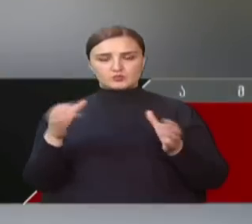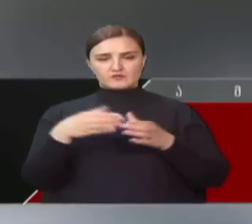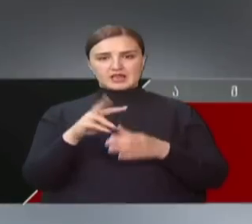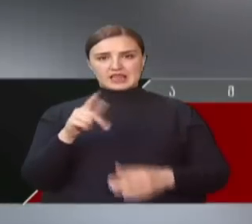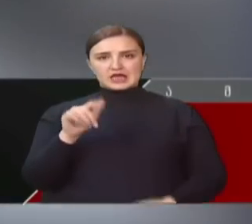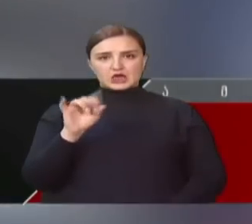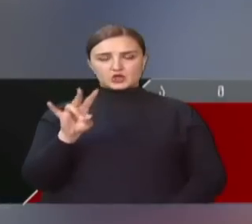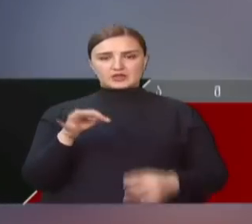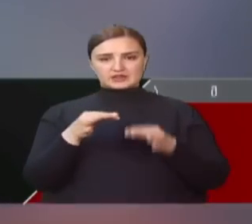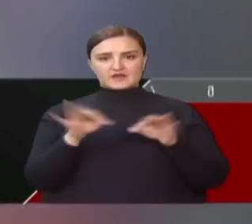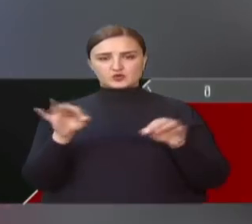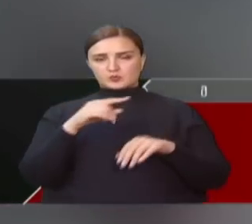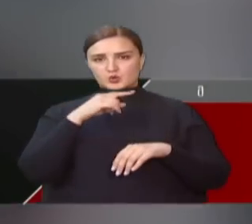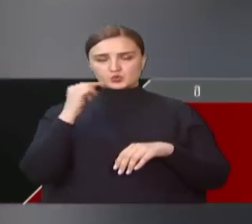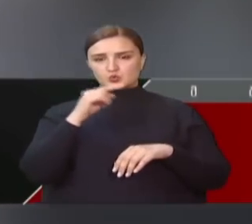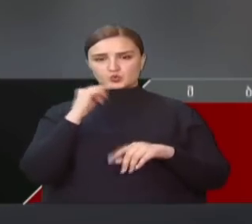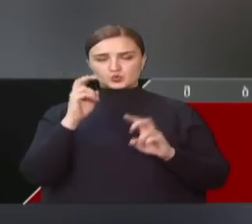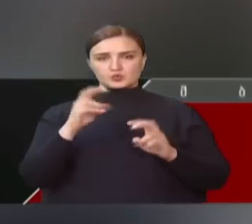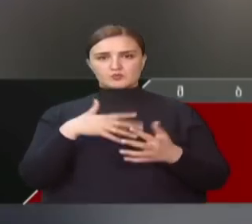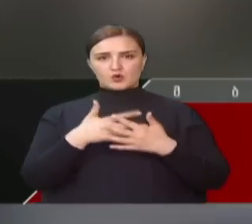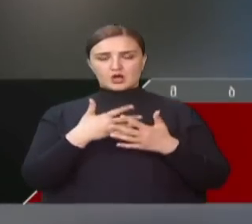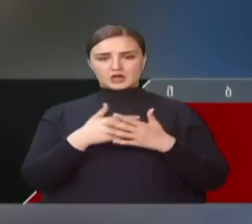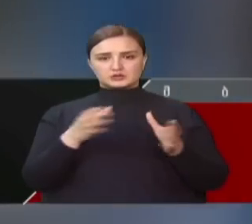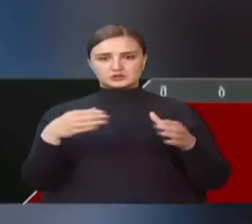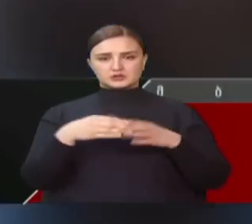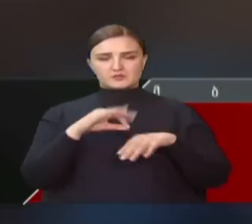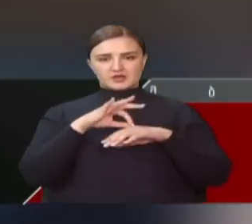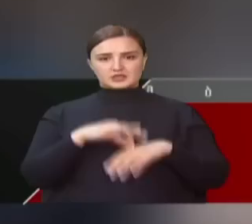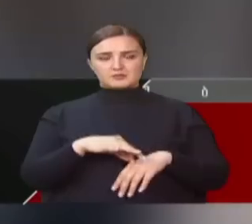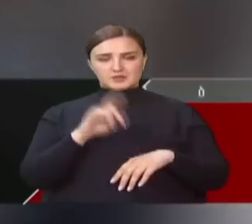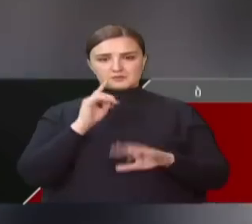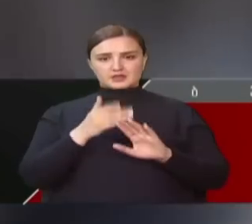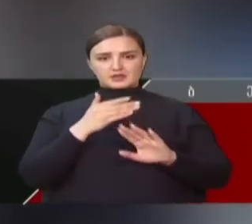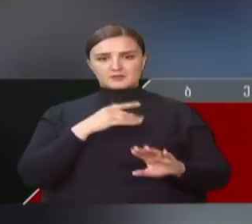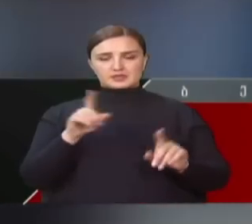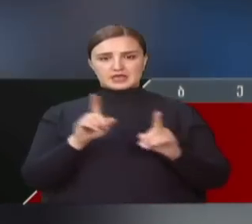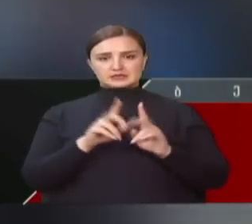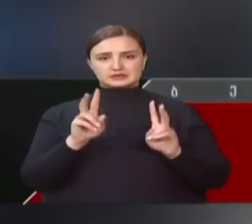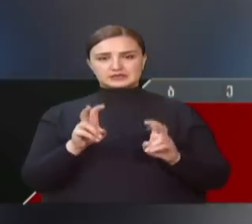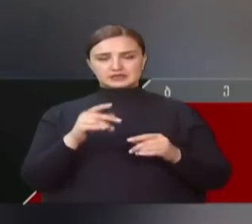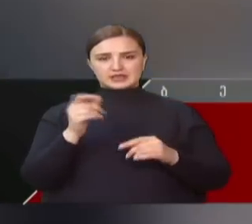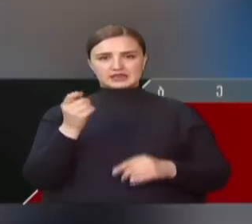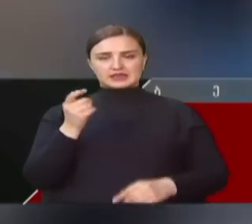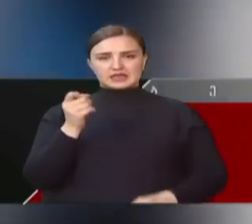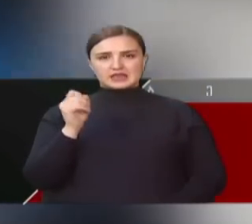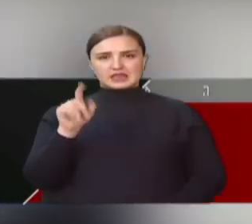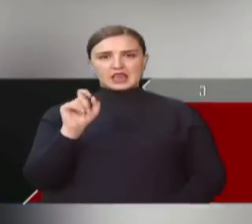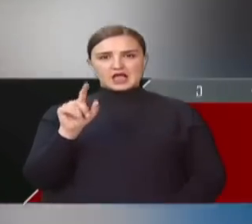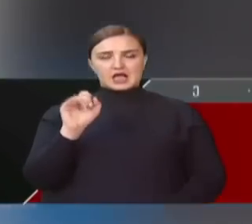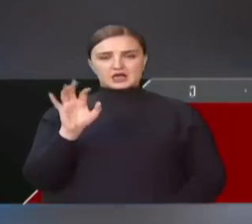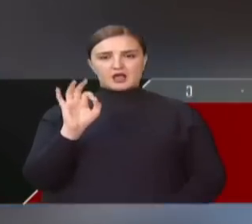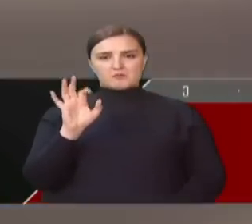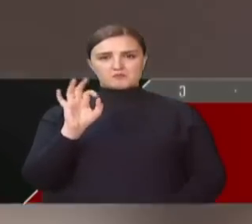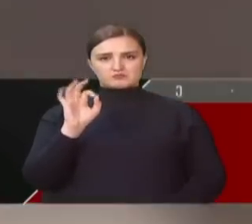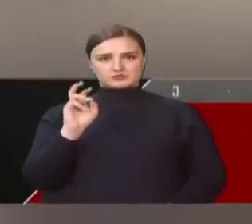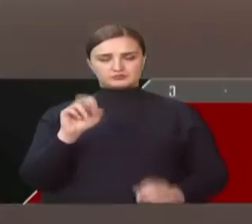legioni tavisupleba Rusets da rusuli mokhalisetta korpusi atareben. Manamde am formirebebis Telegram arxebze gavtselda tsnoba rom isini